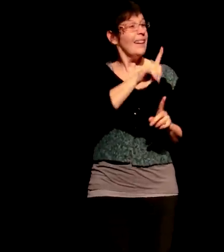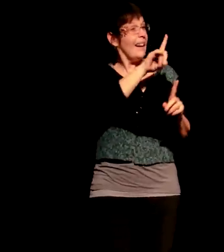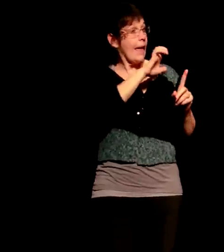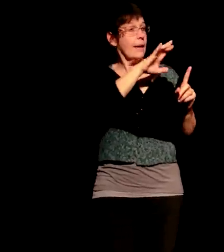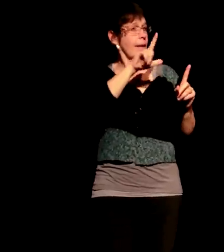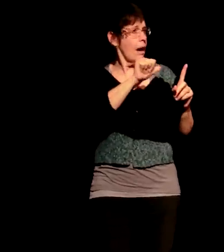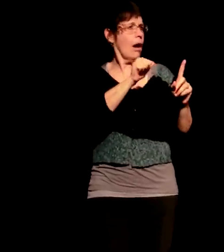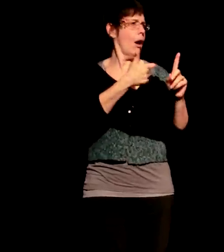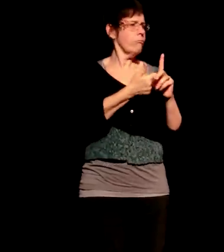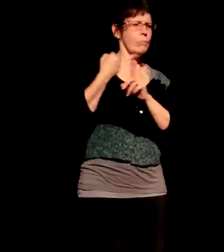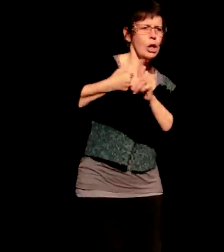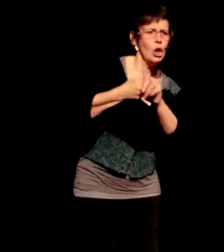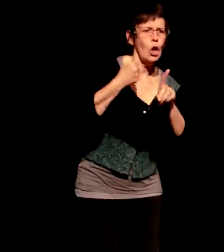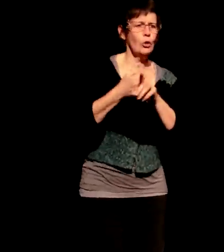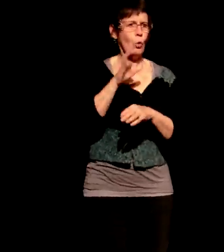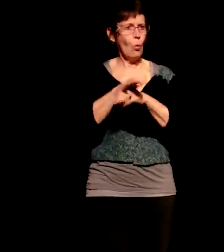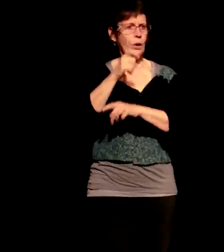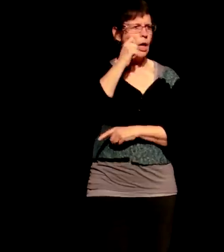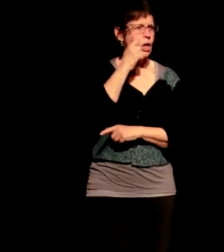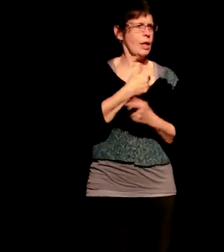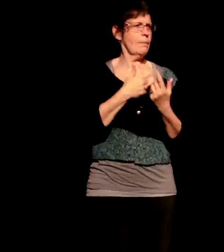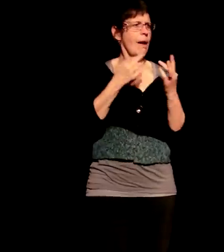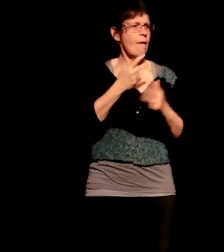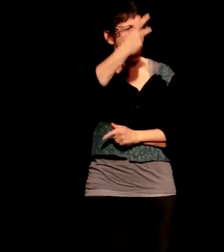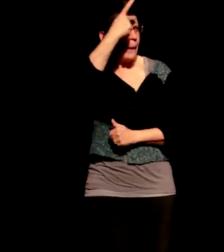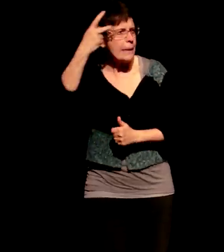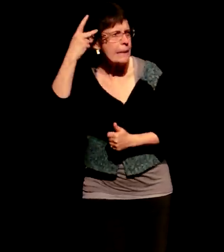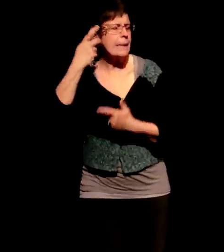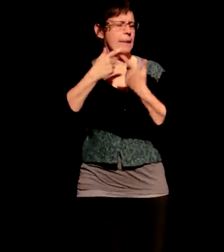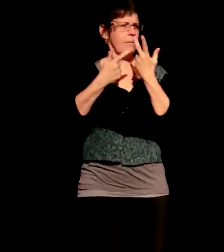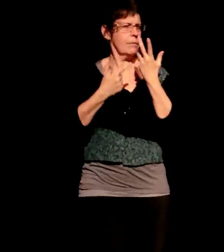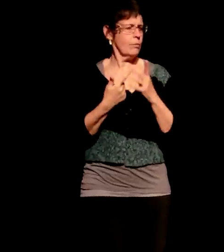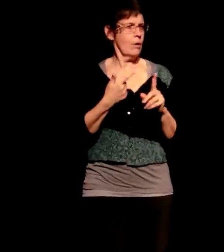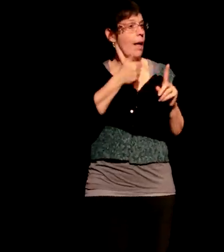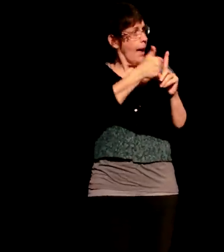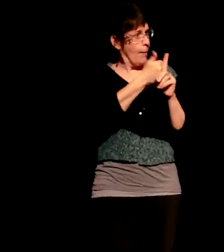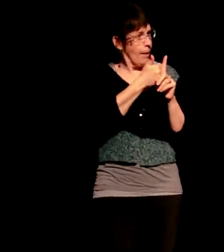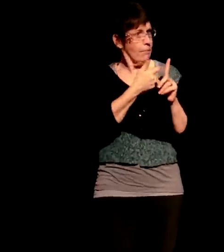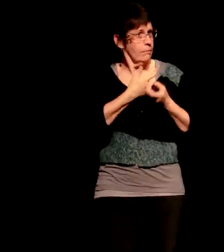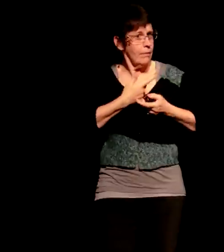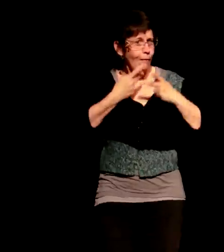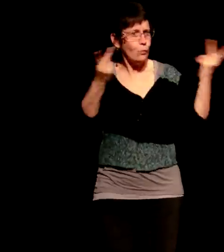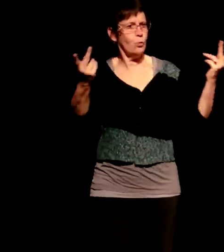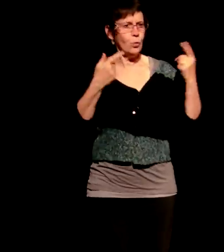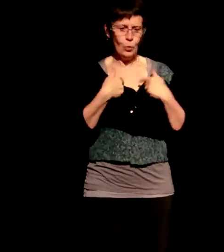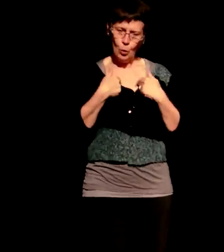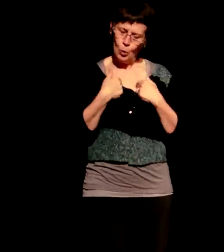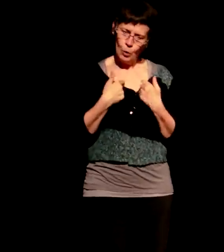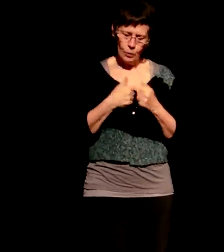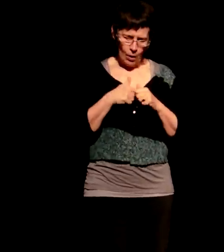antiraciste dans les quartiers sur la question palestinienne. Elle était géniale. Elle disait qu'elle était contradictoire.